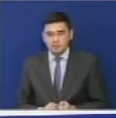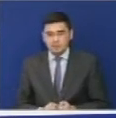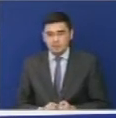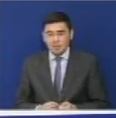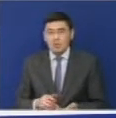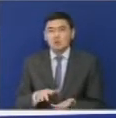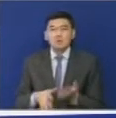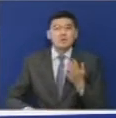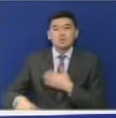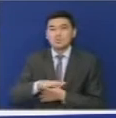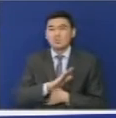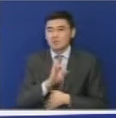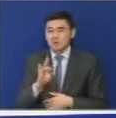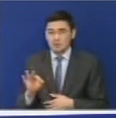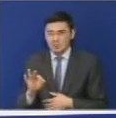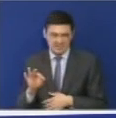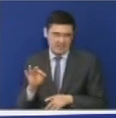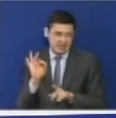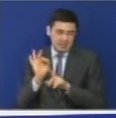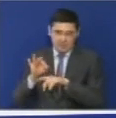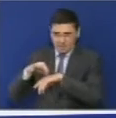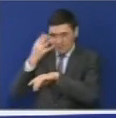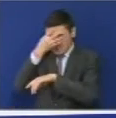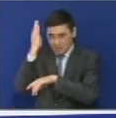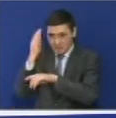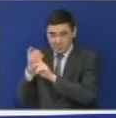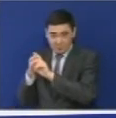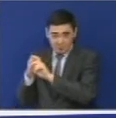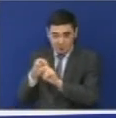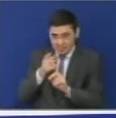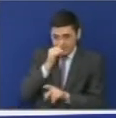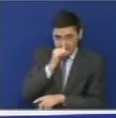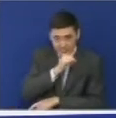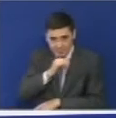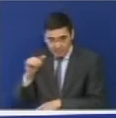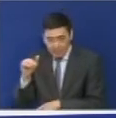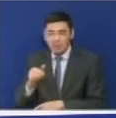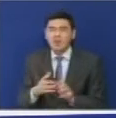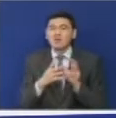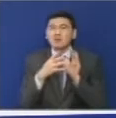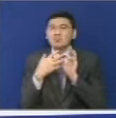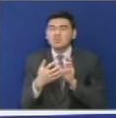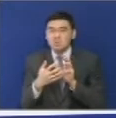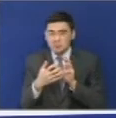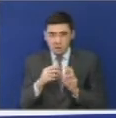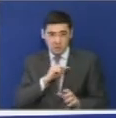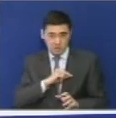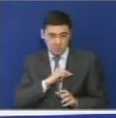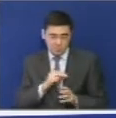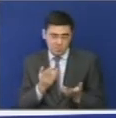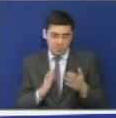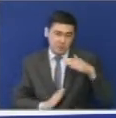хабарлауынша, өңір бойынша коронавирус инфекциясының таралуына тосқауыл қою мақсатында қоғамдық көліктердің қозғалысы